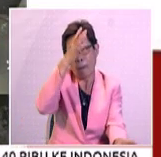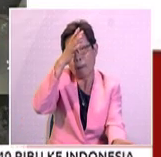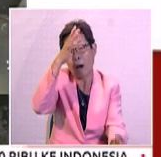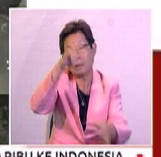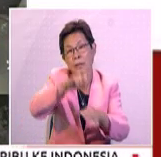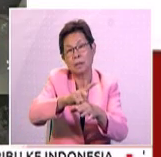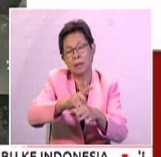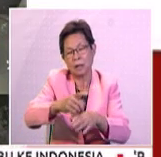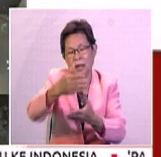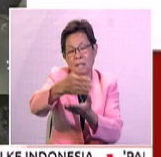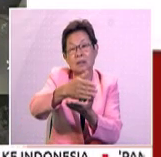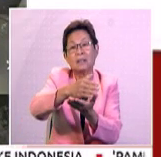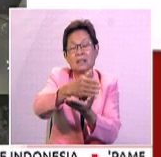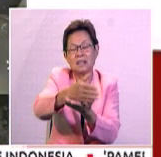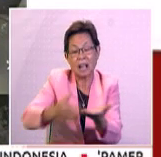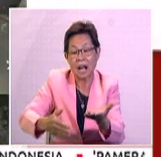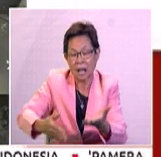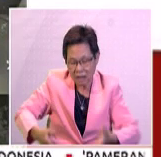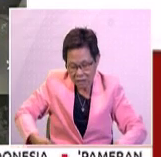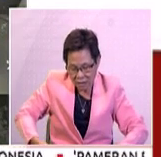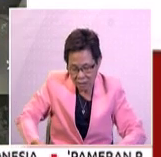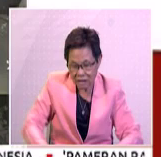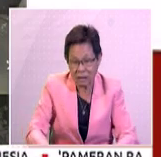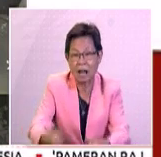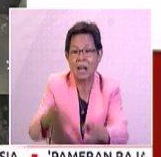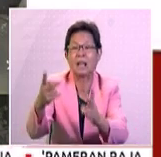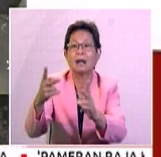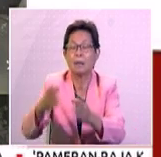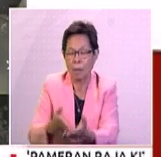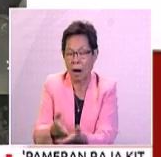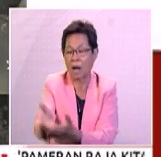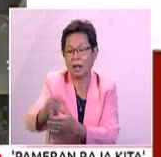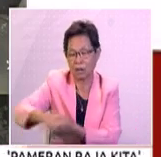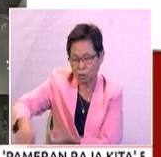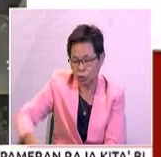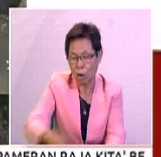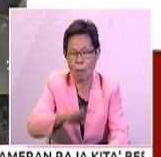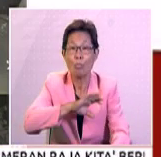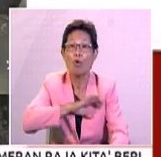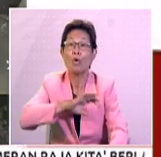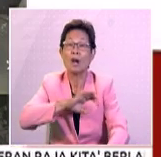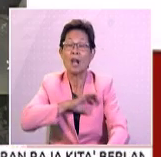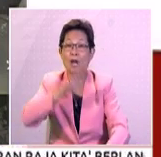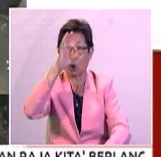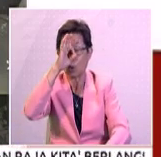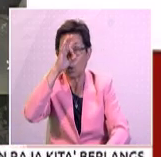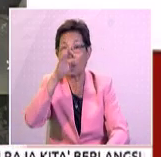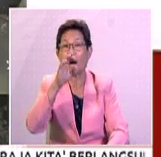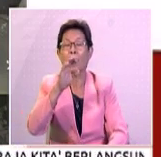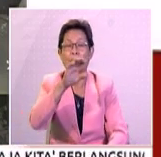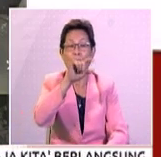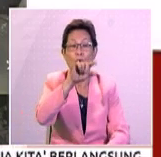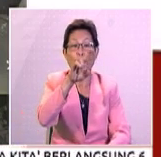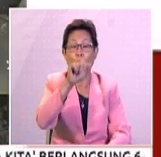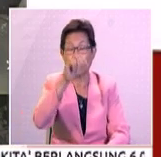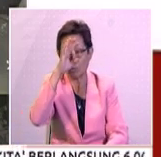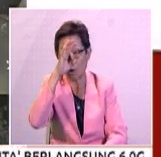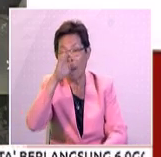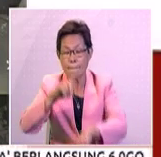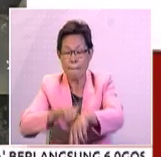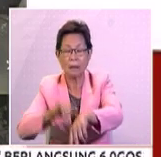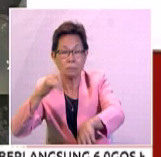di tengah jalan menghala ke sungai terbabit. Ketua Polis Daerah Gua Musang, Superintenden Muhammad Taufik Maidin ketika